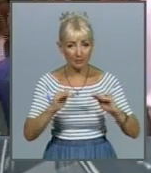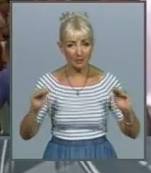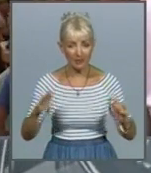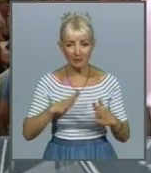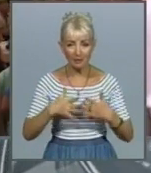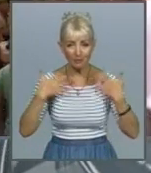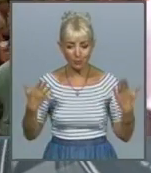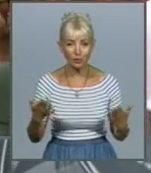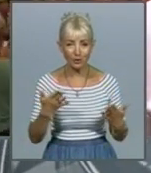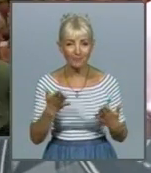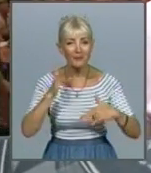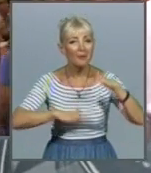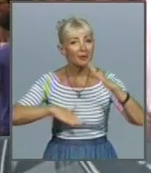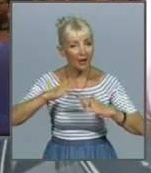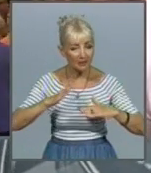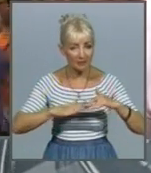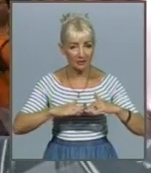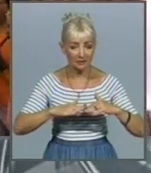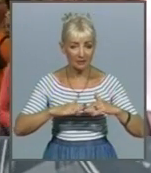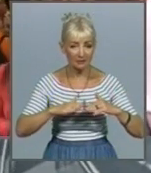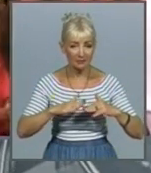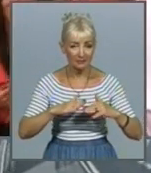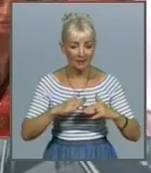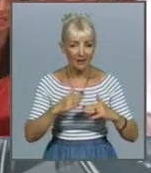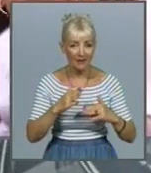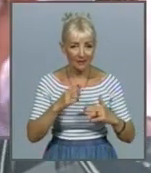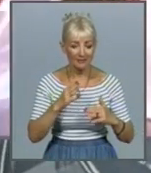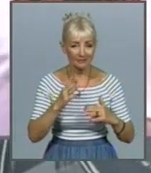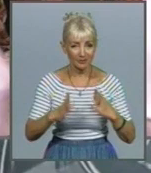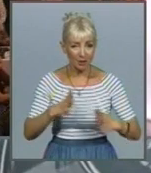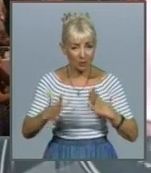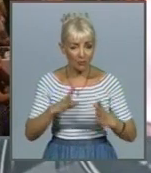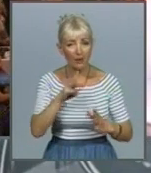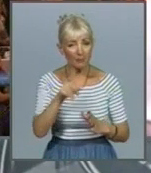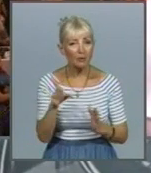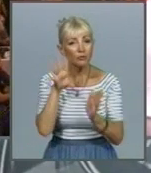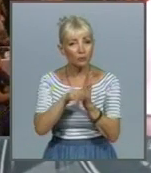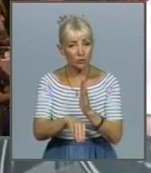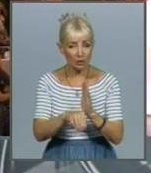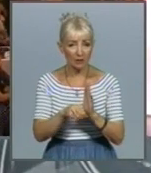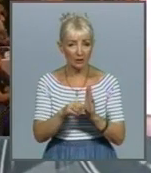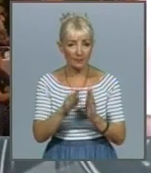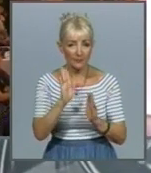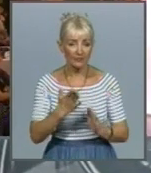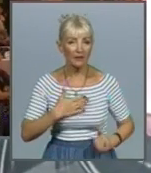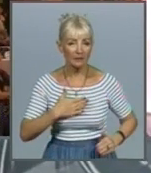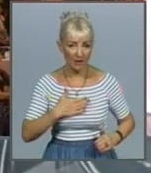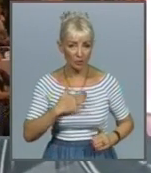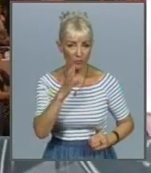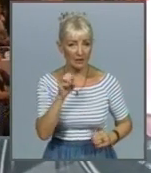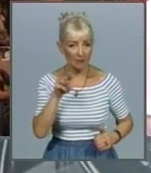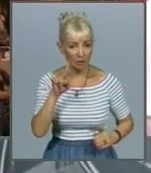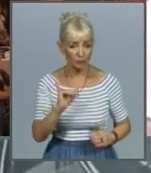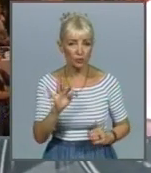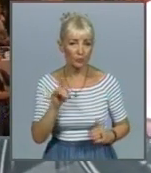скажем практике была нарабатывая поэтому мы их включили в нашу сетку чтобы они